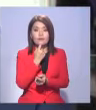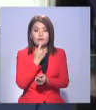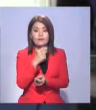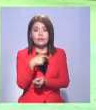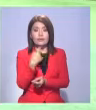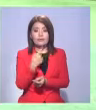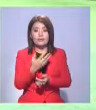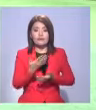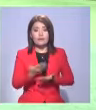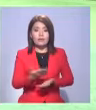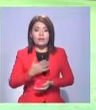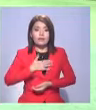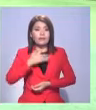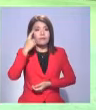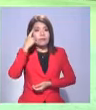алып келеді.